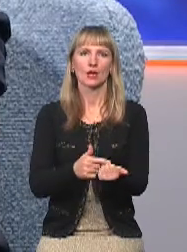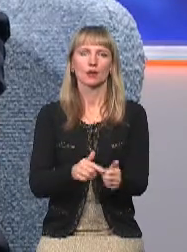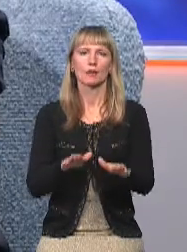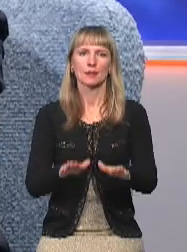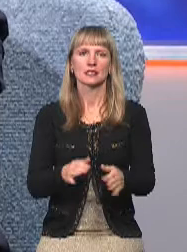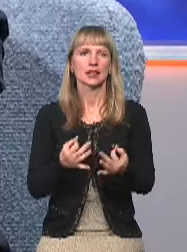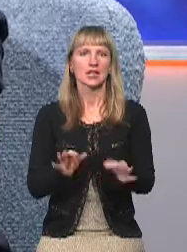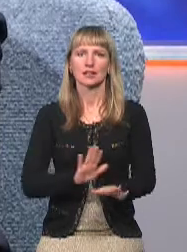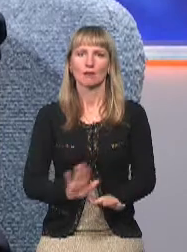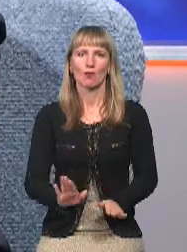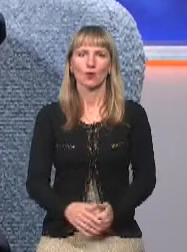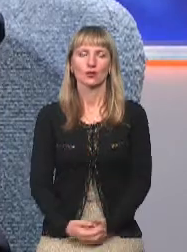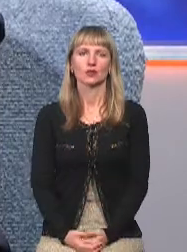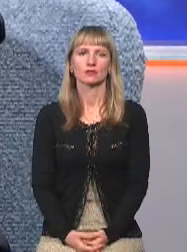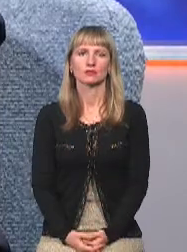несвободи.